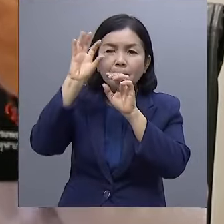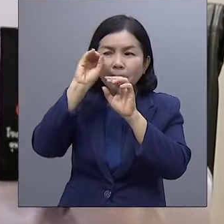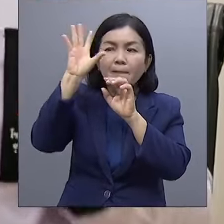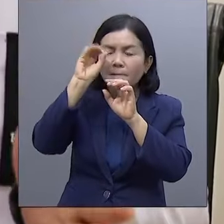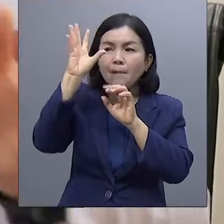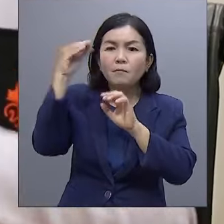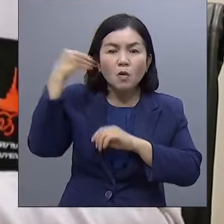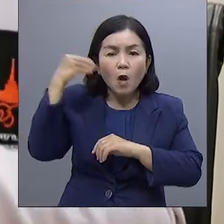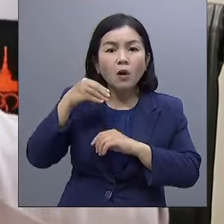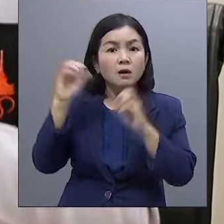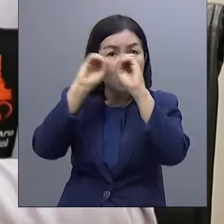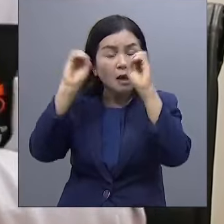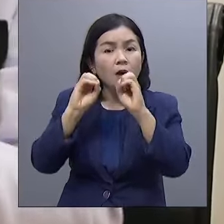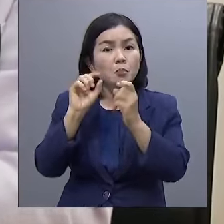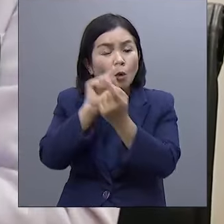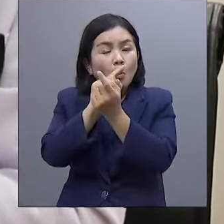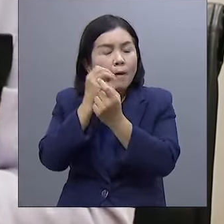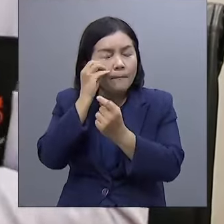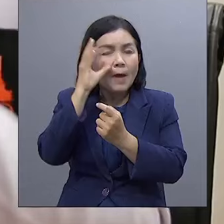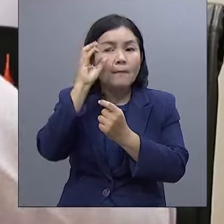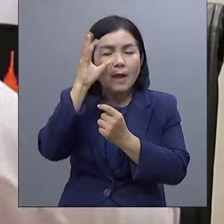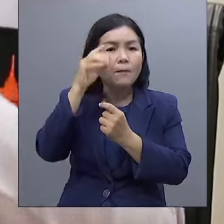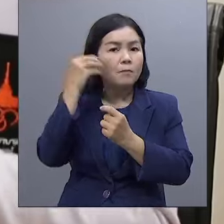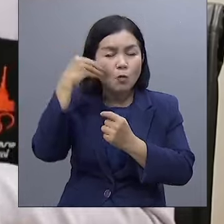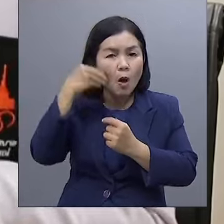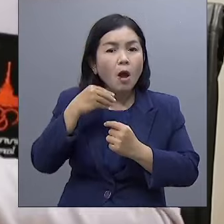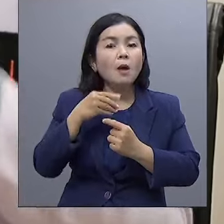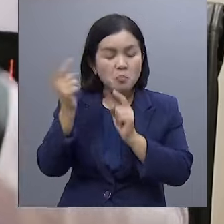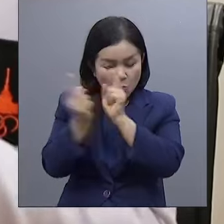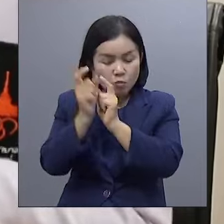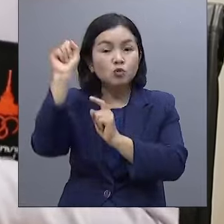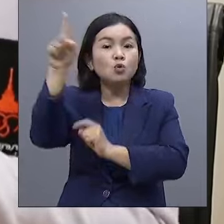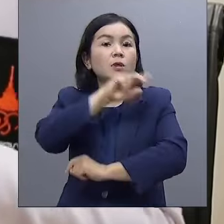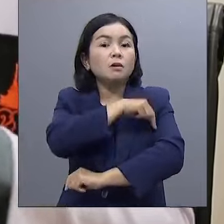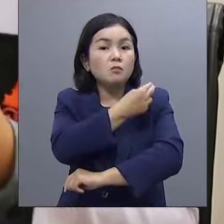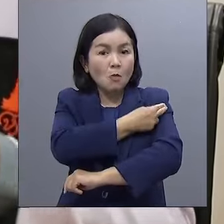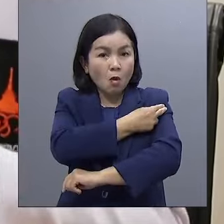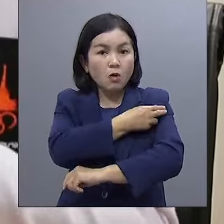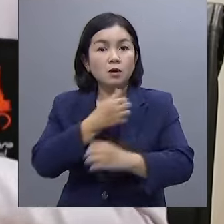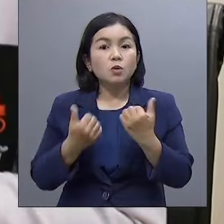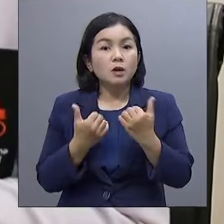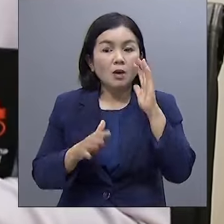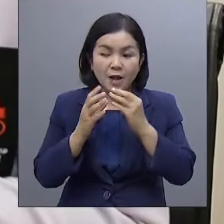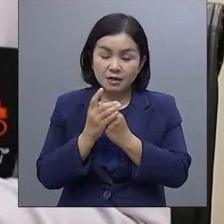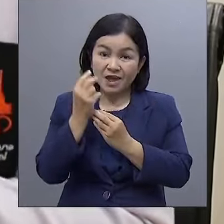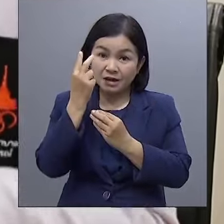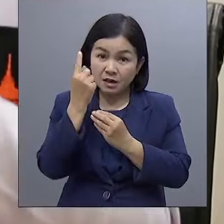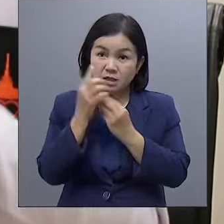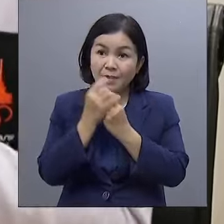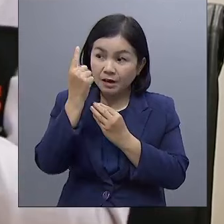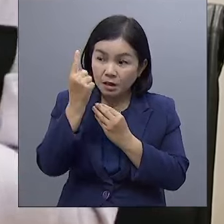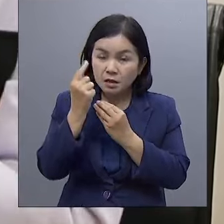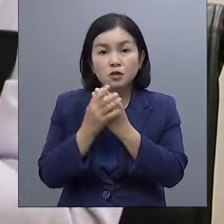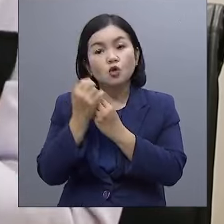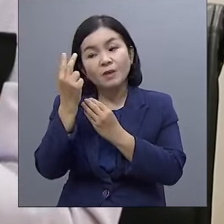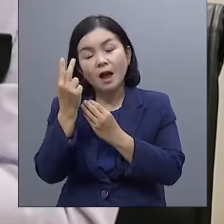ขึ้นจากที่ไม่เคยมีแล้วกลายเป็นมีหรือว่าจากที่มีแล้วถี่ขึ้นอันนี้ให้รีบมาหาหมอคำว่ารีบในที่นี้ก็อาจจะประมาณภายในสัปดาห์ถึง2สัปดาห์ก็ได้แต่